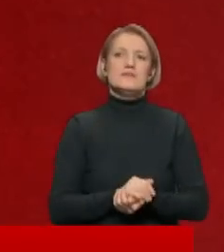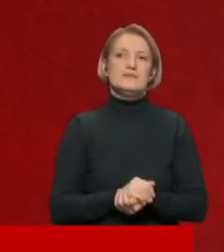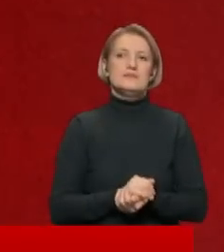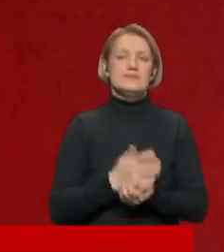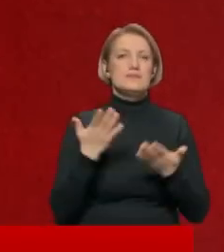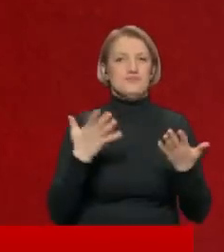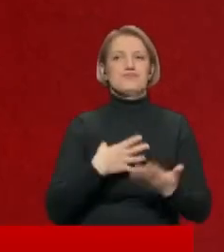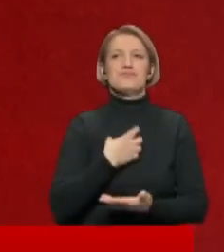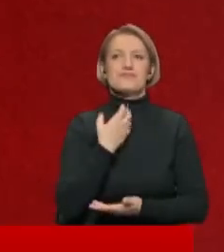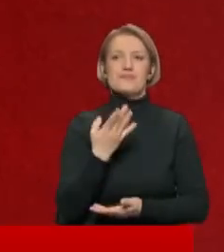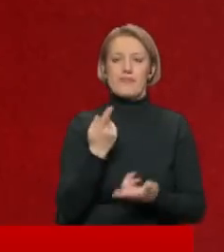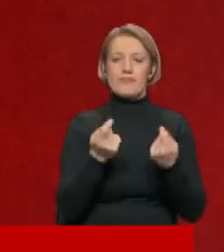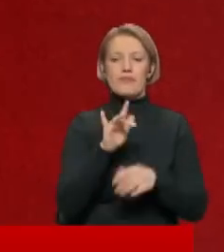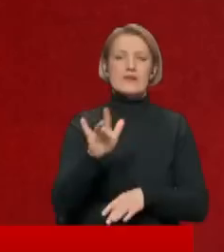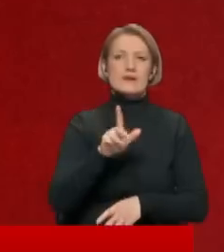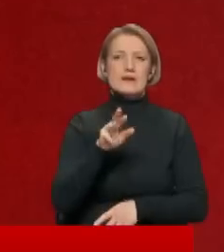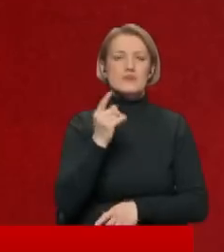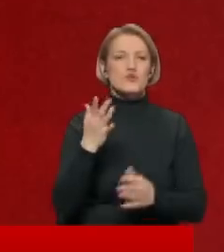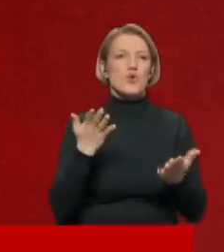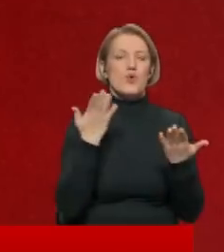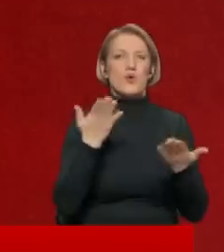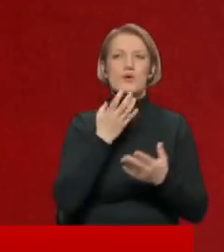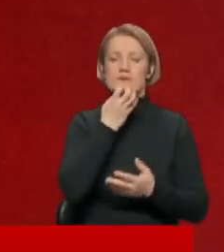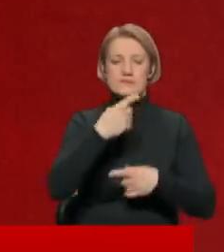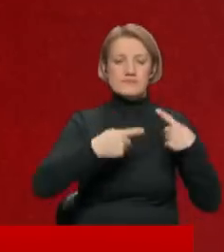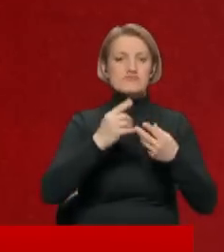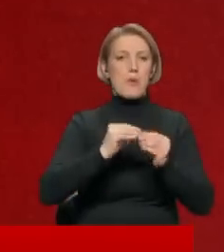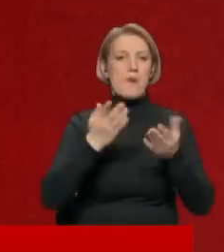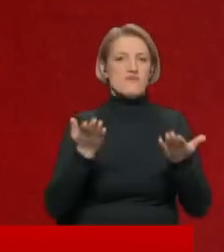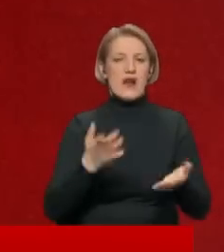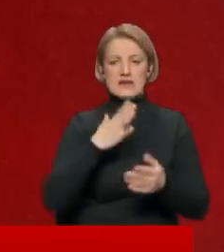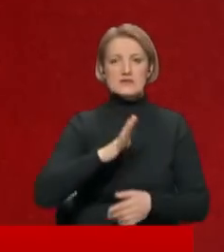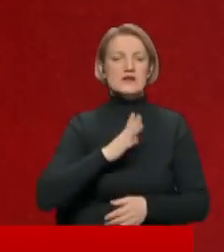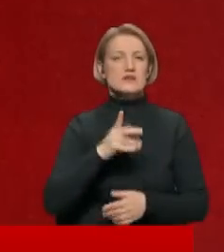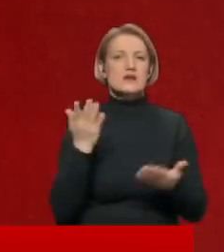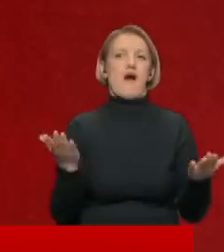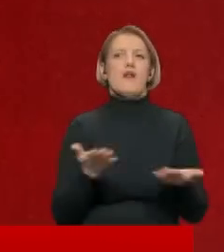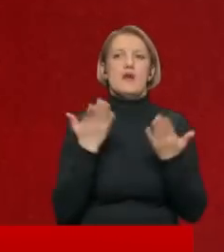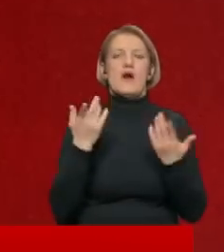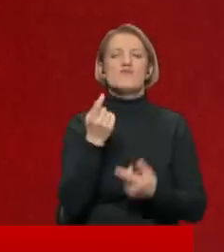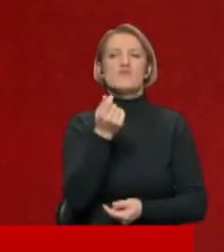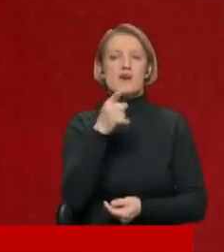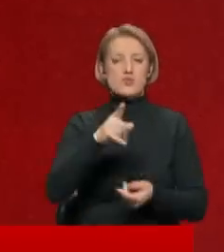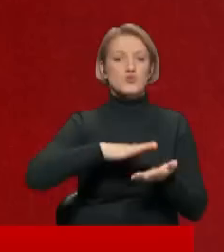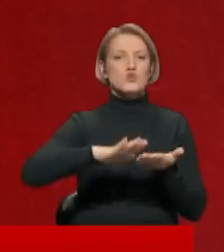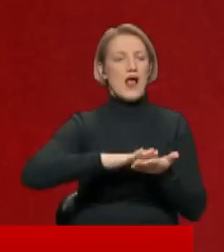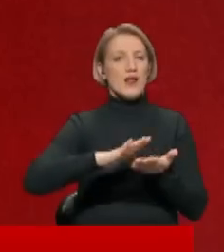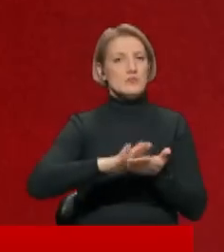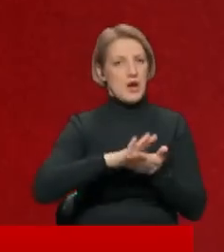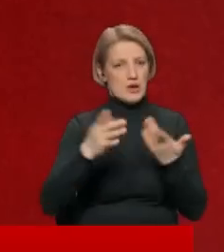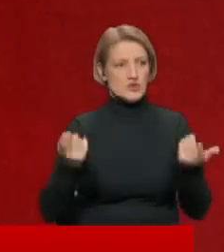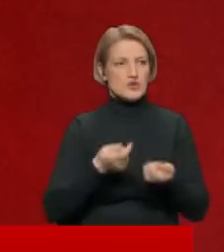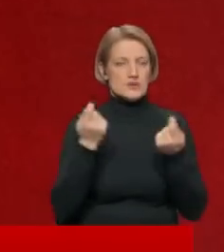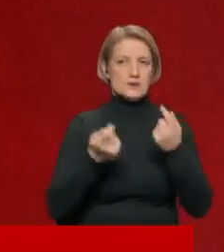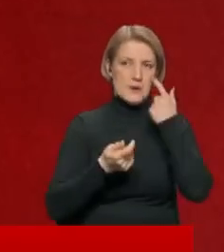maalesef işsizlik gibi zaten çok Kronik bir probleminiz var istediğiniz kadar rakamlarla bunu düzeltmeye çalışın